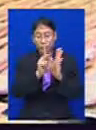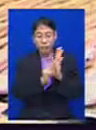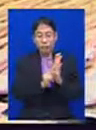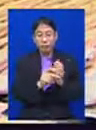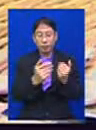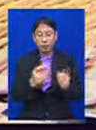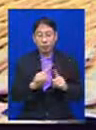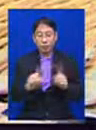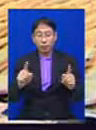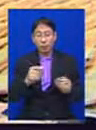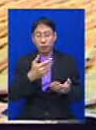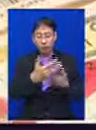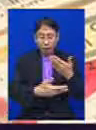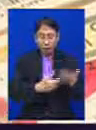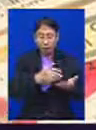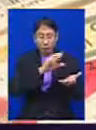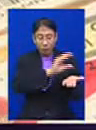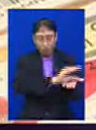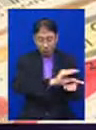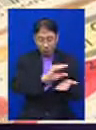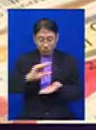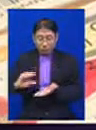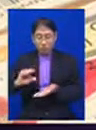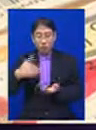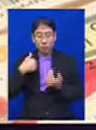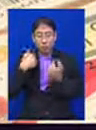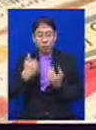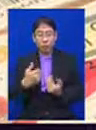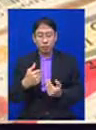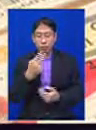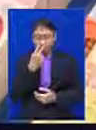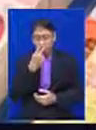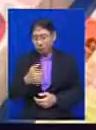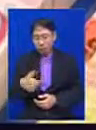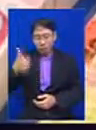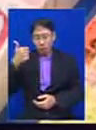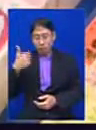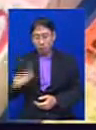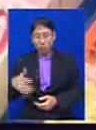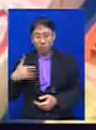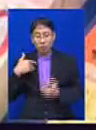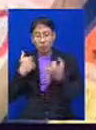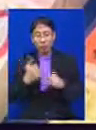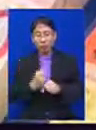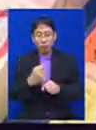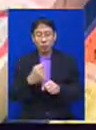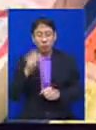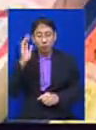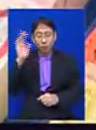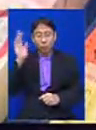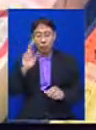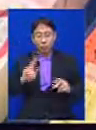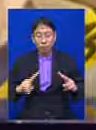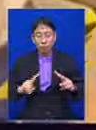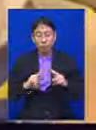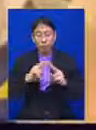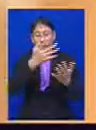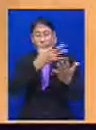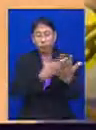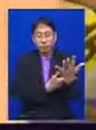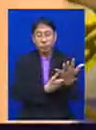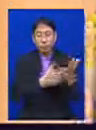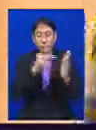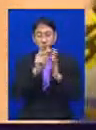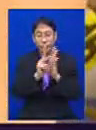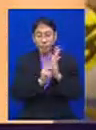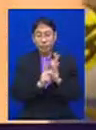แต่สำหรับสลากที่ขายเป็นชุดนั้นต้องยอมรับว่ายังไม่เห็นผลมากนักซึ่งเรื่องนี้โฆษกคณะกรรมการสลากบอกว่าเป็นเพราะกฎหม